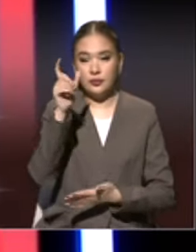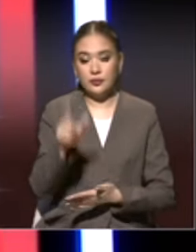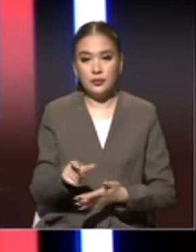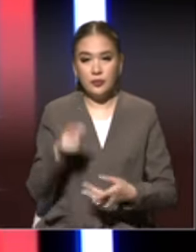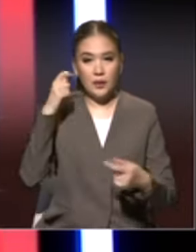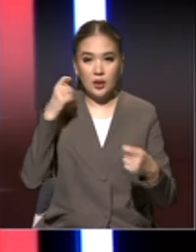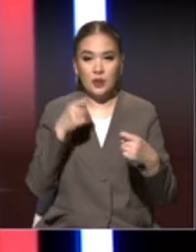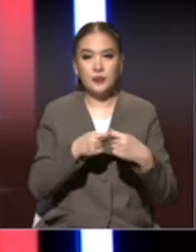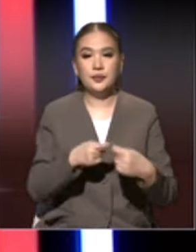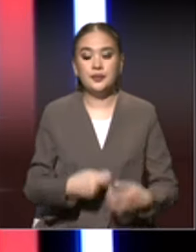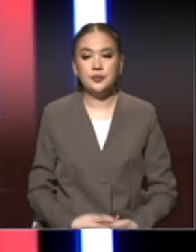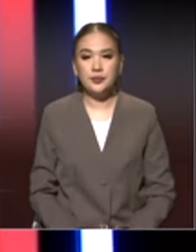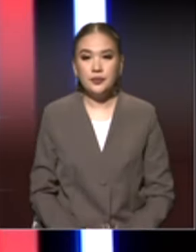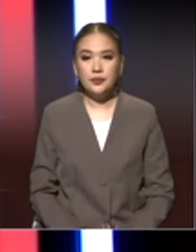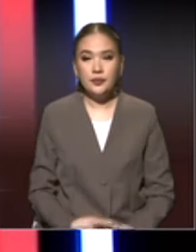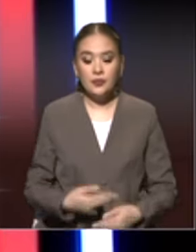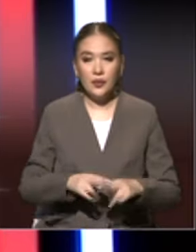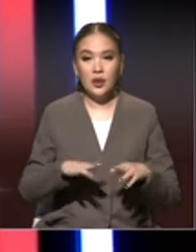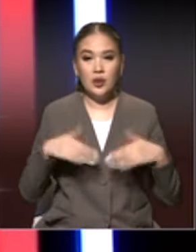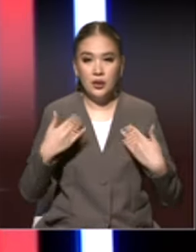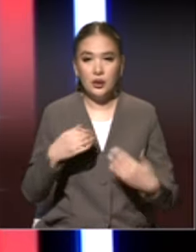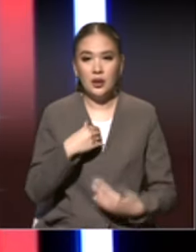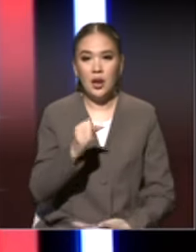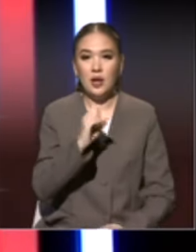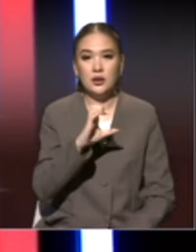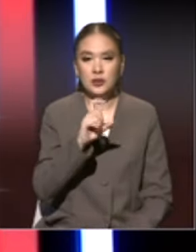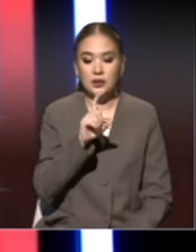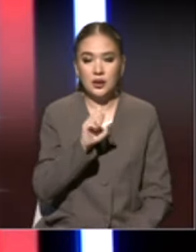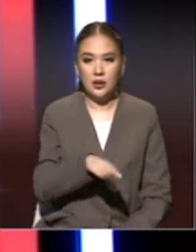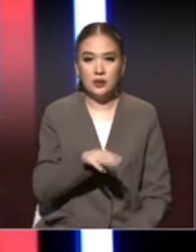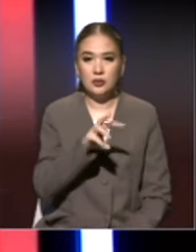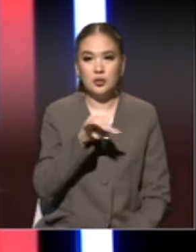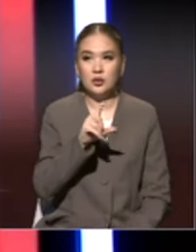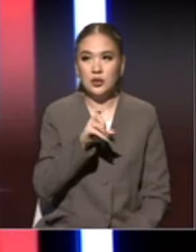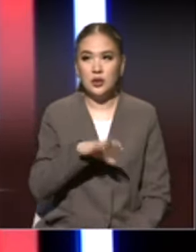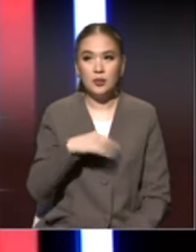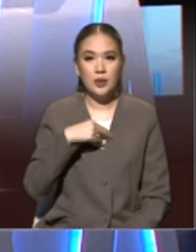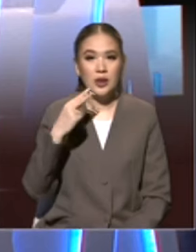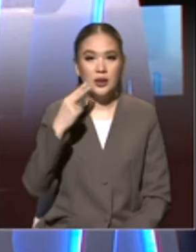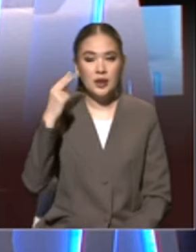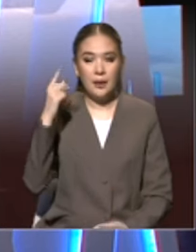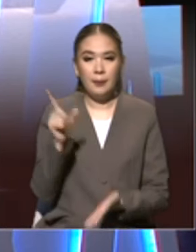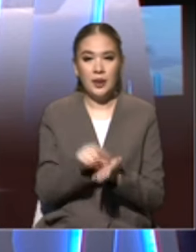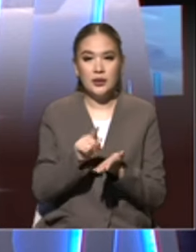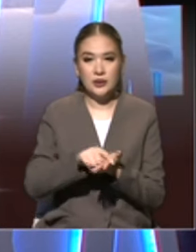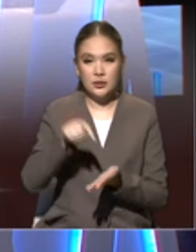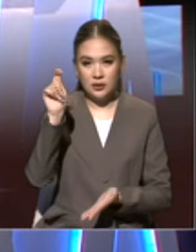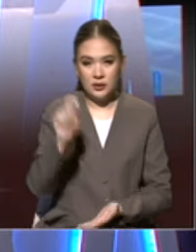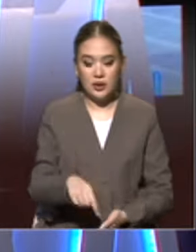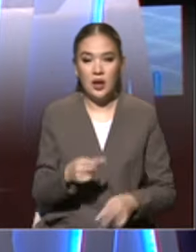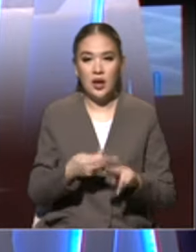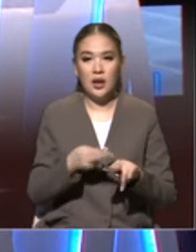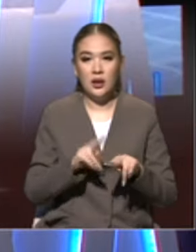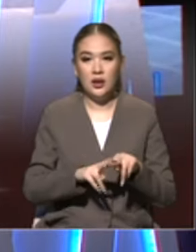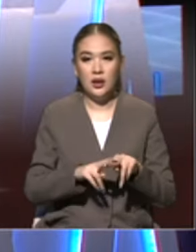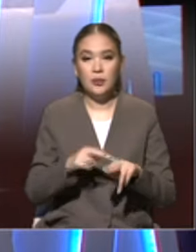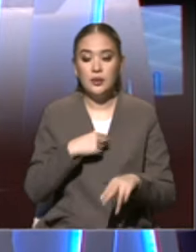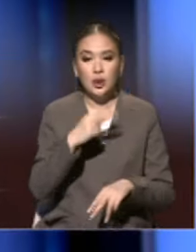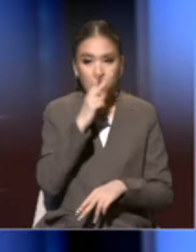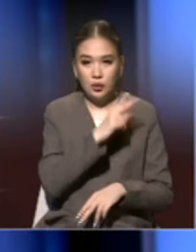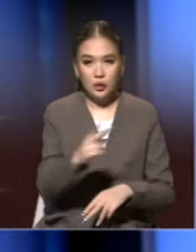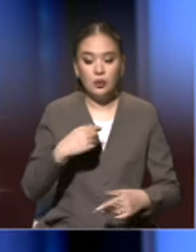ассалам. Менің атым Асхат Мұхит болады, Қытайдан келген пенсионермін. Мен мына сіздердің мені көріп қуанып отырмын